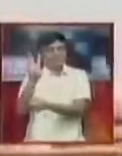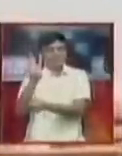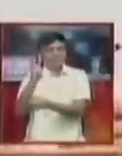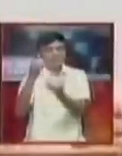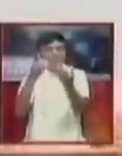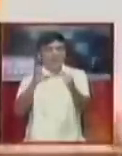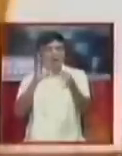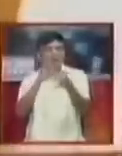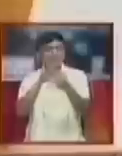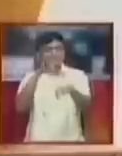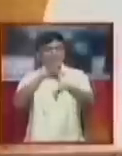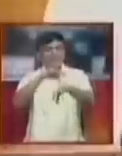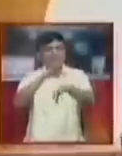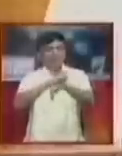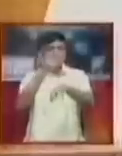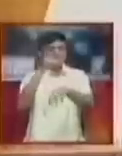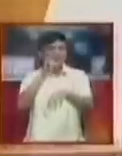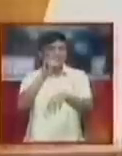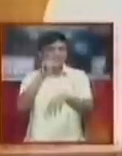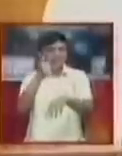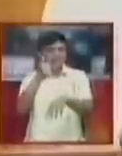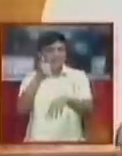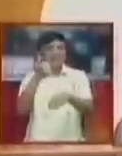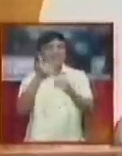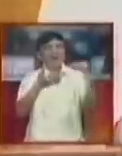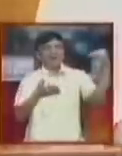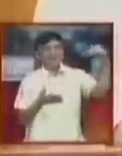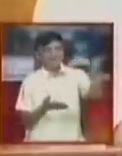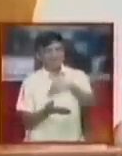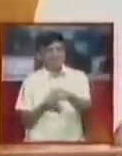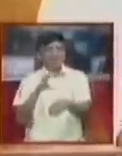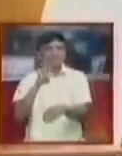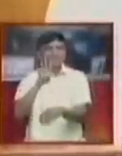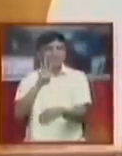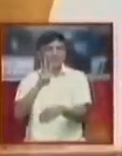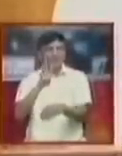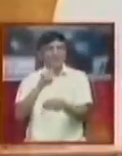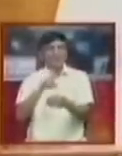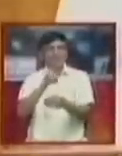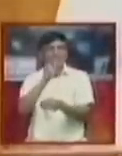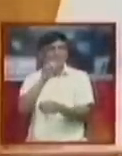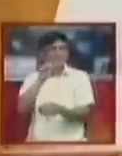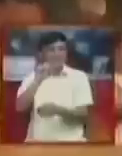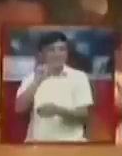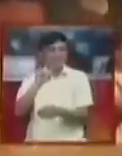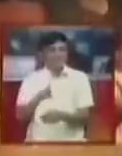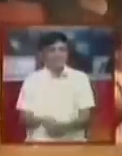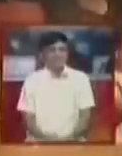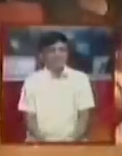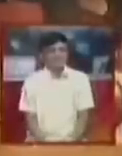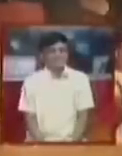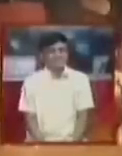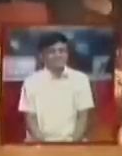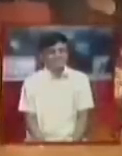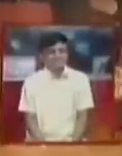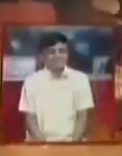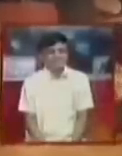434 na kaso ng dengue noong 2010, naging 4 na lang noong 2011.